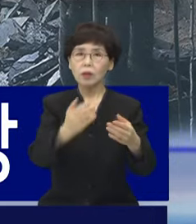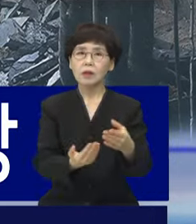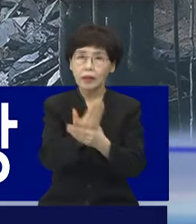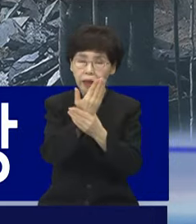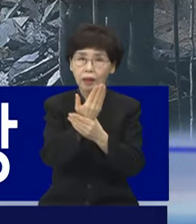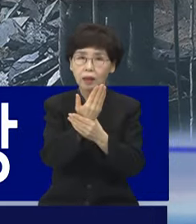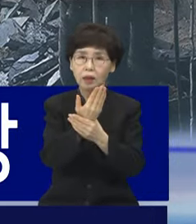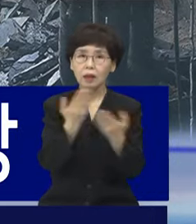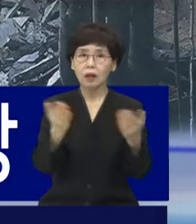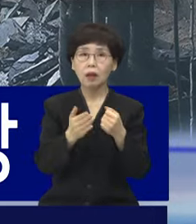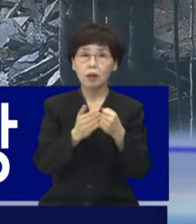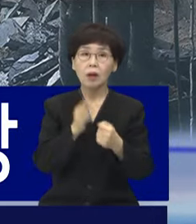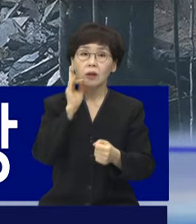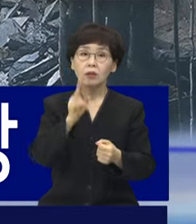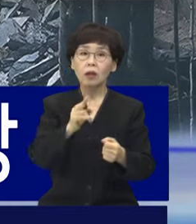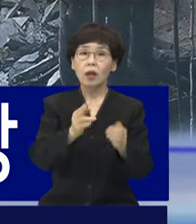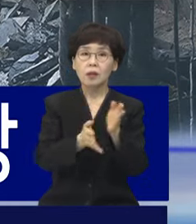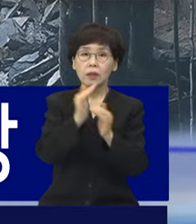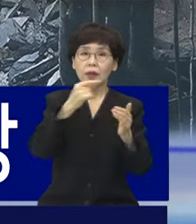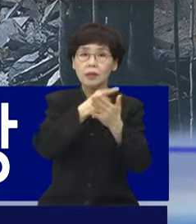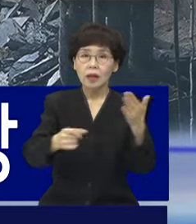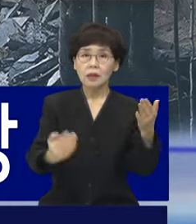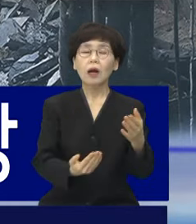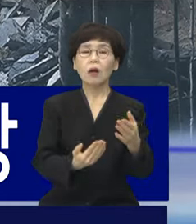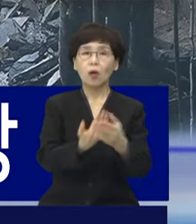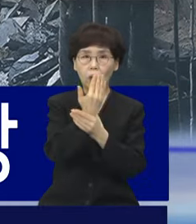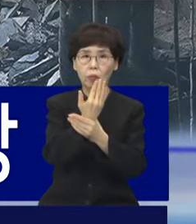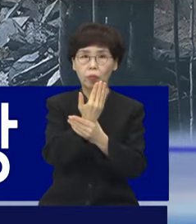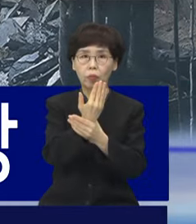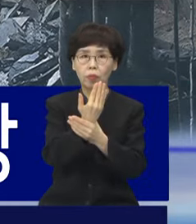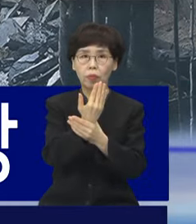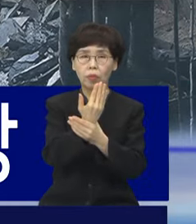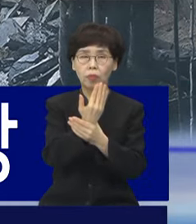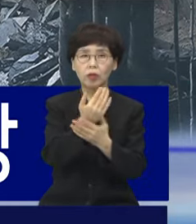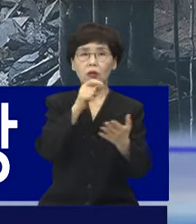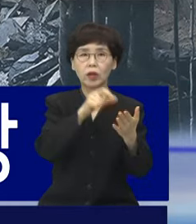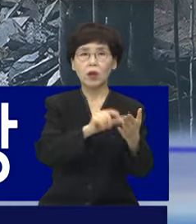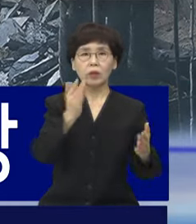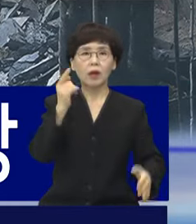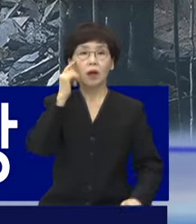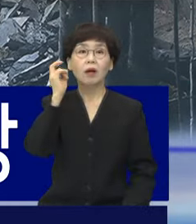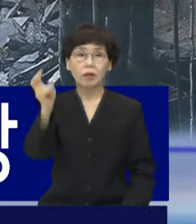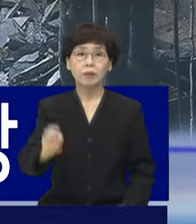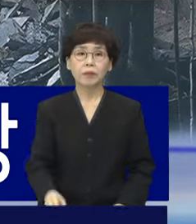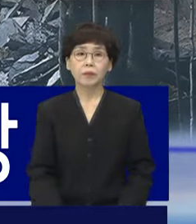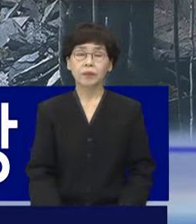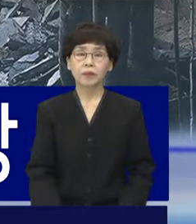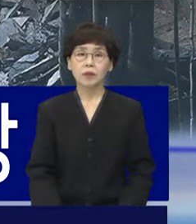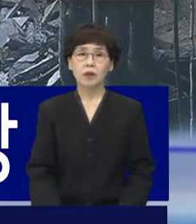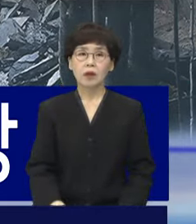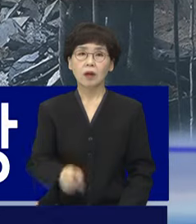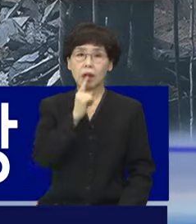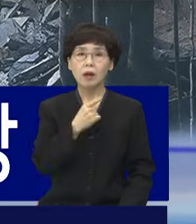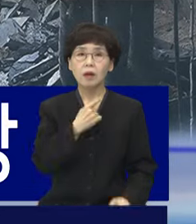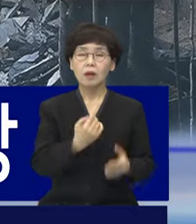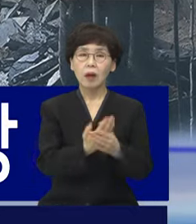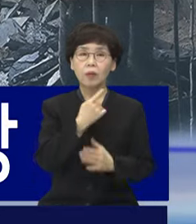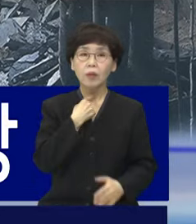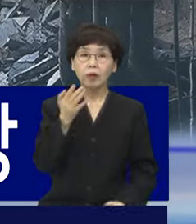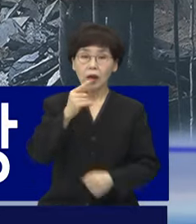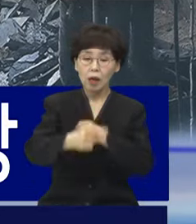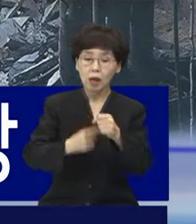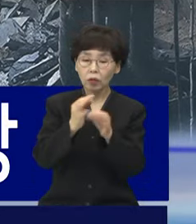발생한 사고라는 점에서 중대 시민 재해 사건으로 기록될 것이라는 전망이 나오기도 했습니다. 1년여 동안